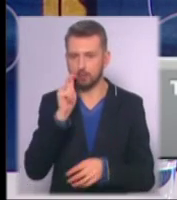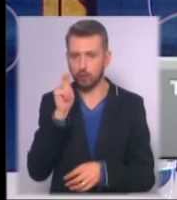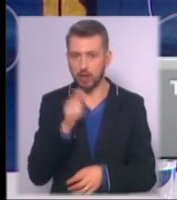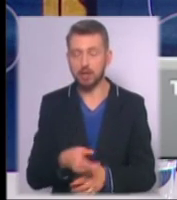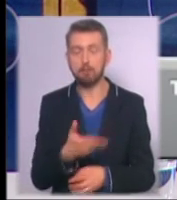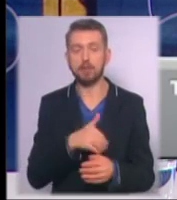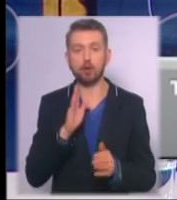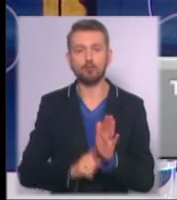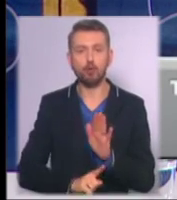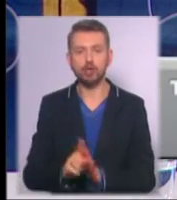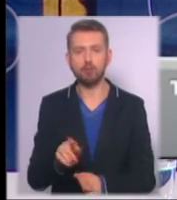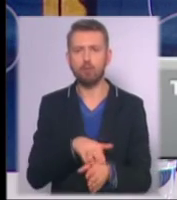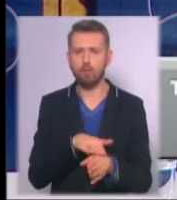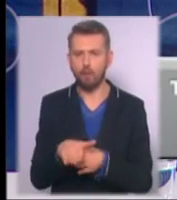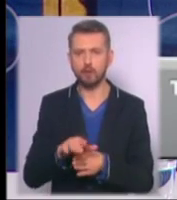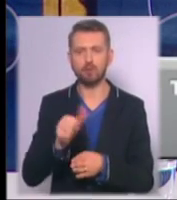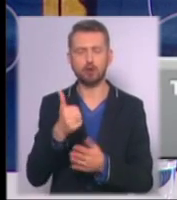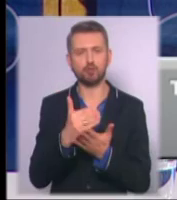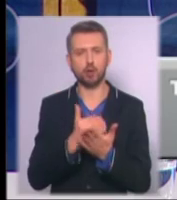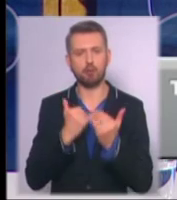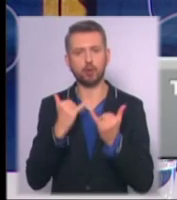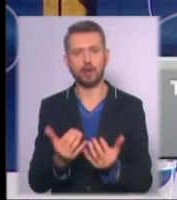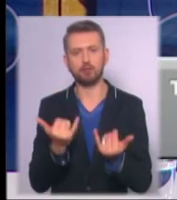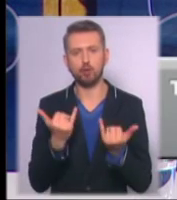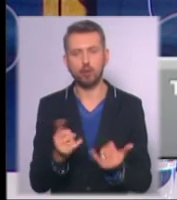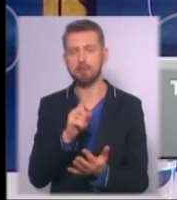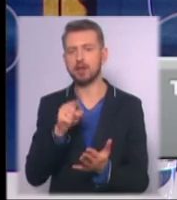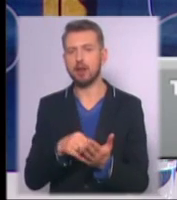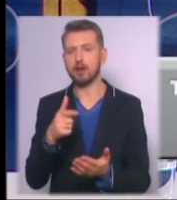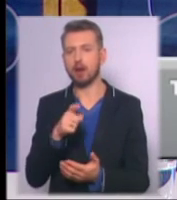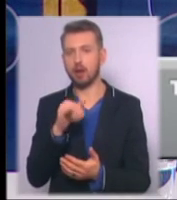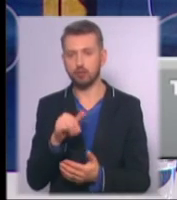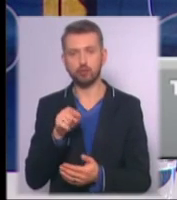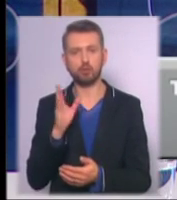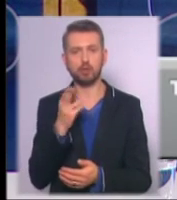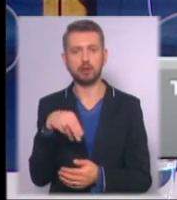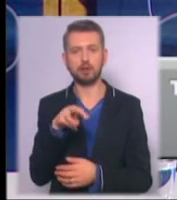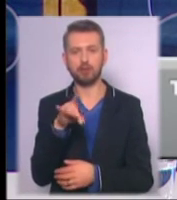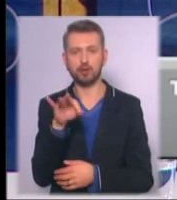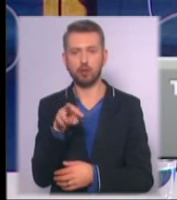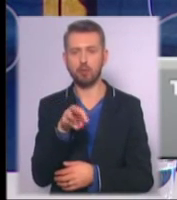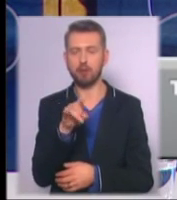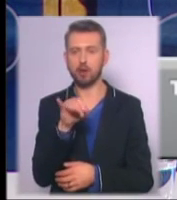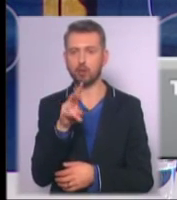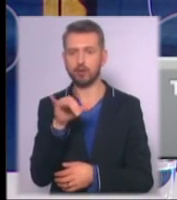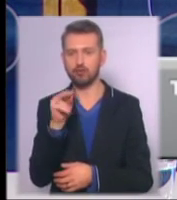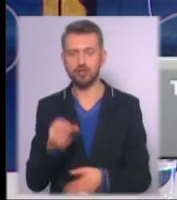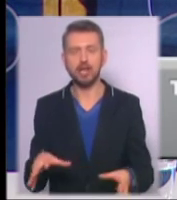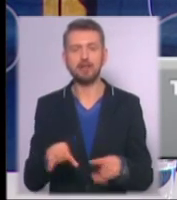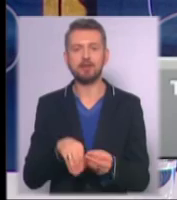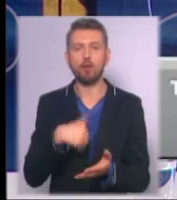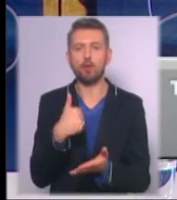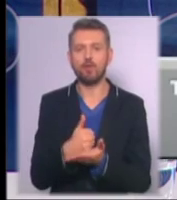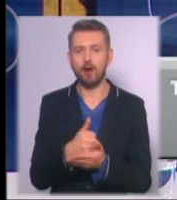Ми розпочнемо саме повністю перший ефір, присвятимо сьогодні питанню газу. У нашій студії буде Дмитро Марунич, співголова Фонду енергетичних